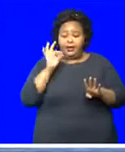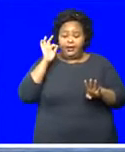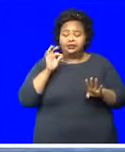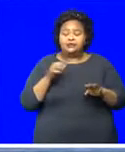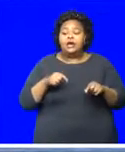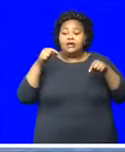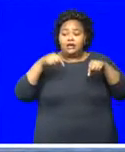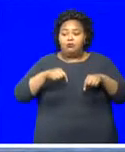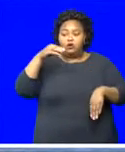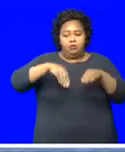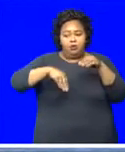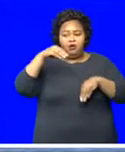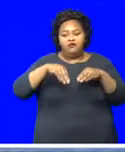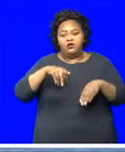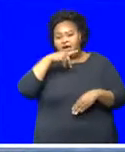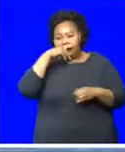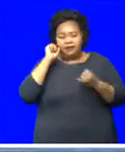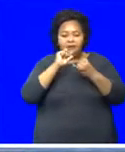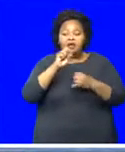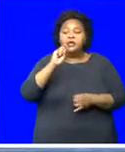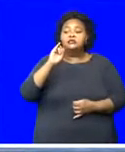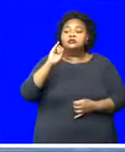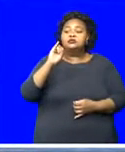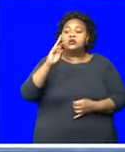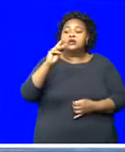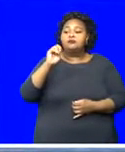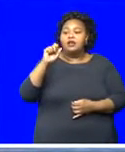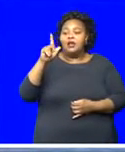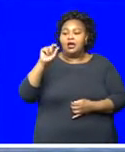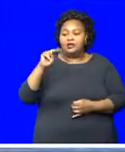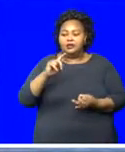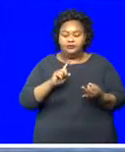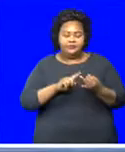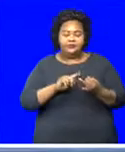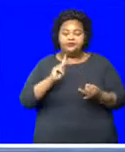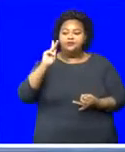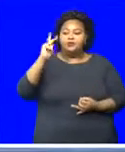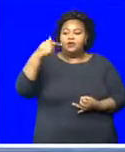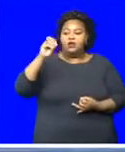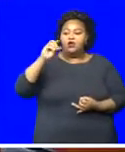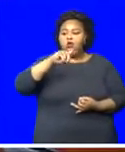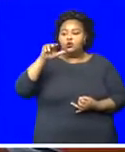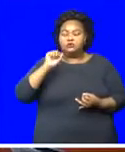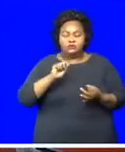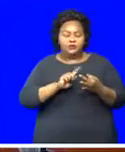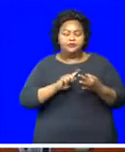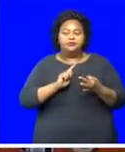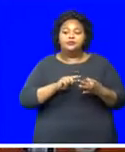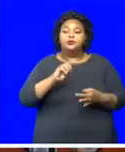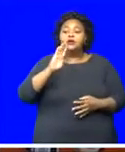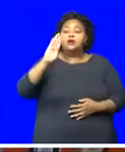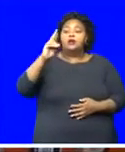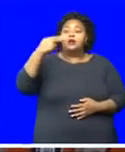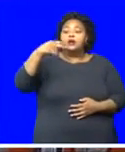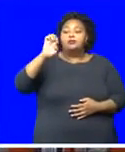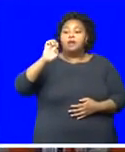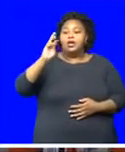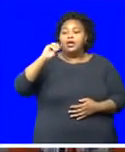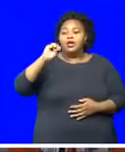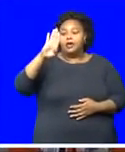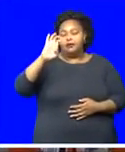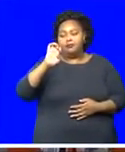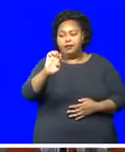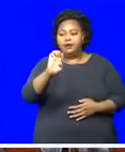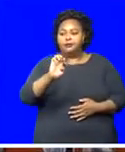lenkundla sesiphofaneni nguNtombi Simelane Sicelo Khoza kayena Jerry Bembe. Etindzabeni Eswatini TV